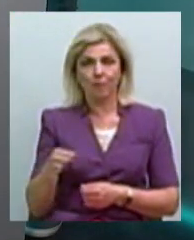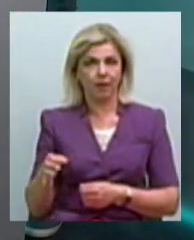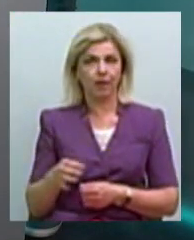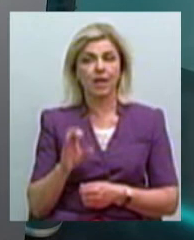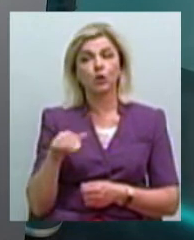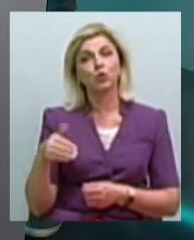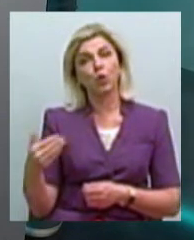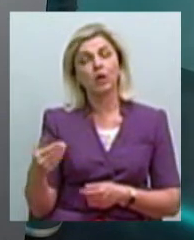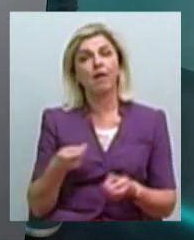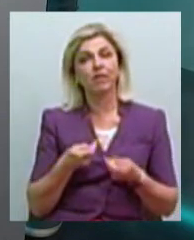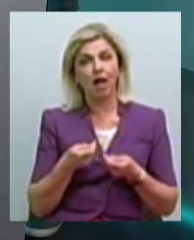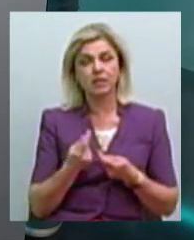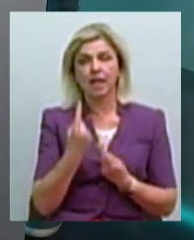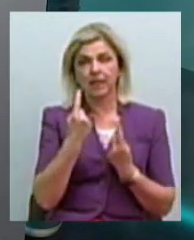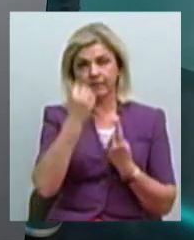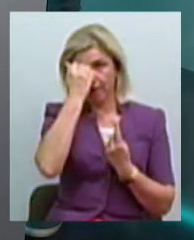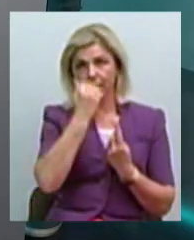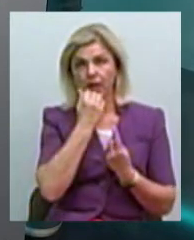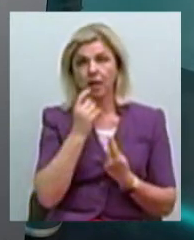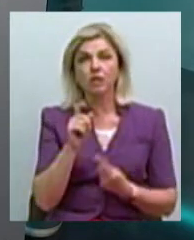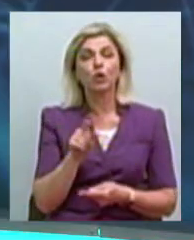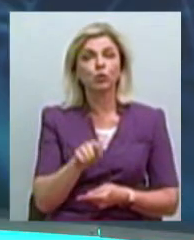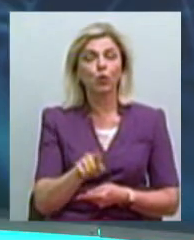влади, єдина благодарність за те, що